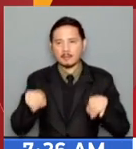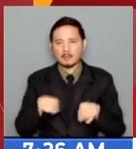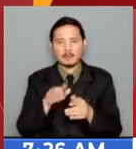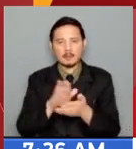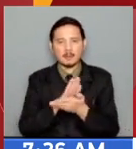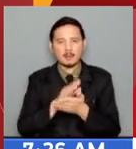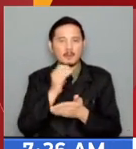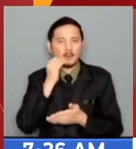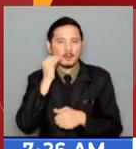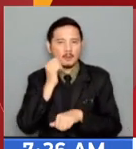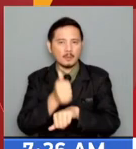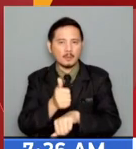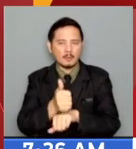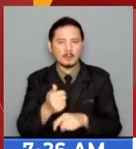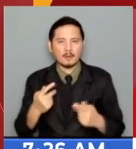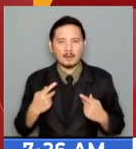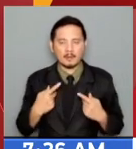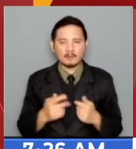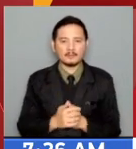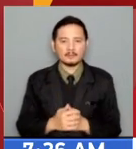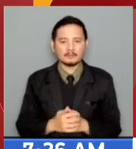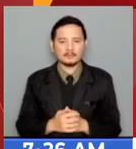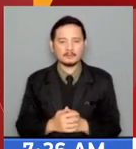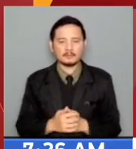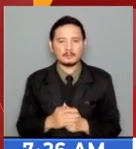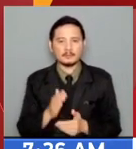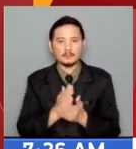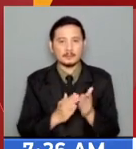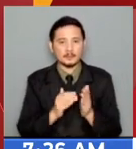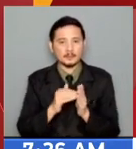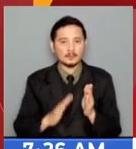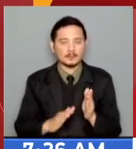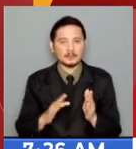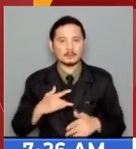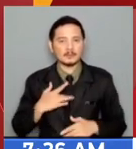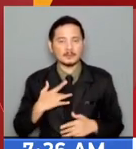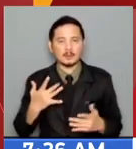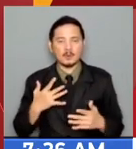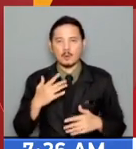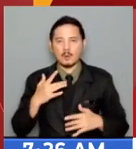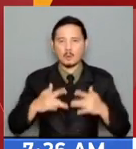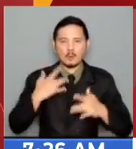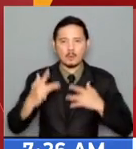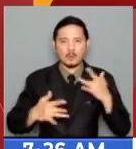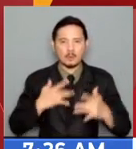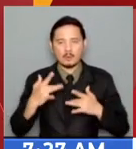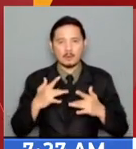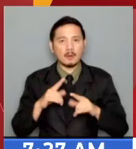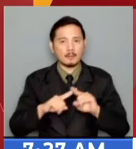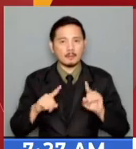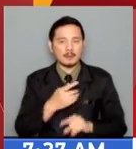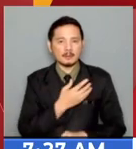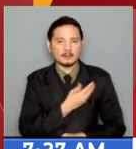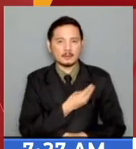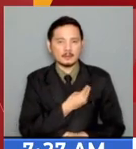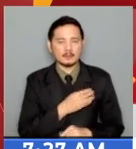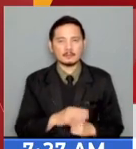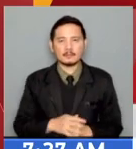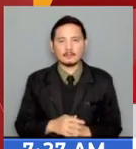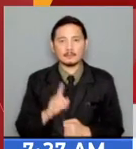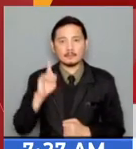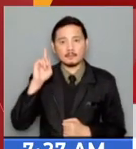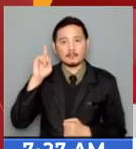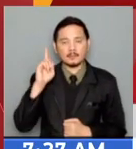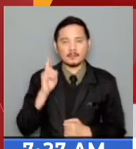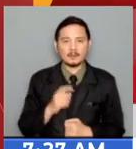kabaraw ang nararamdaman ng ibang estudyante. Excited po, medyo kinakabahan. Kasi? Kasi po, hindi pa po namin alam